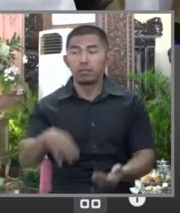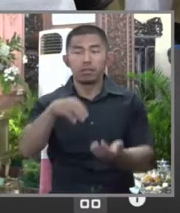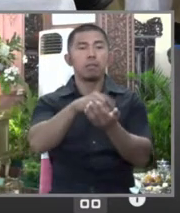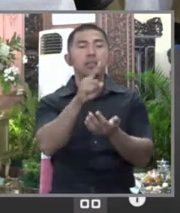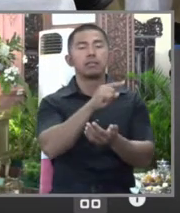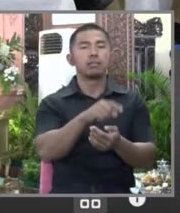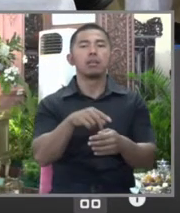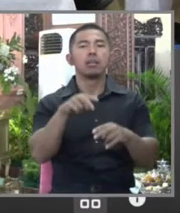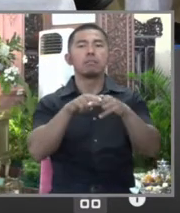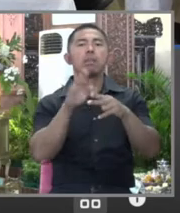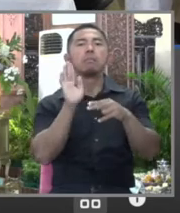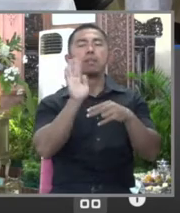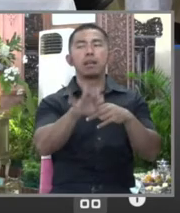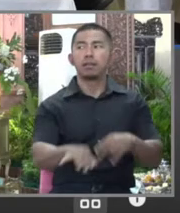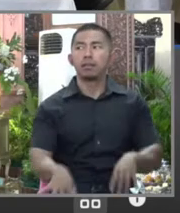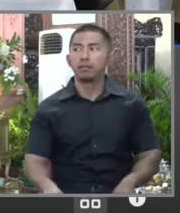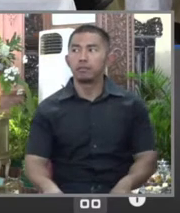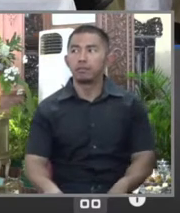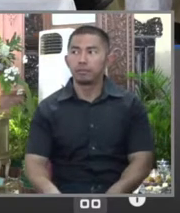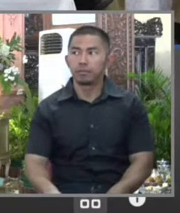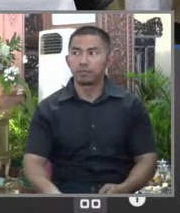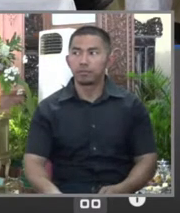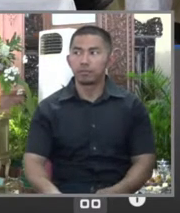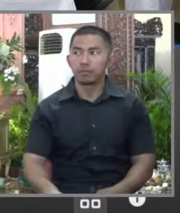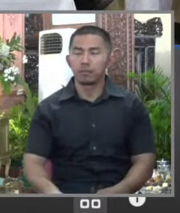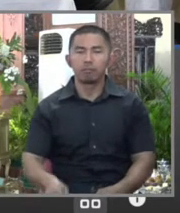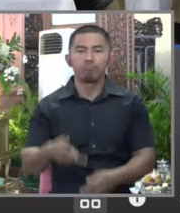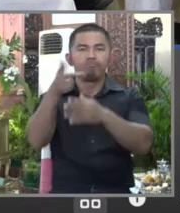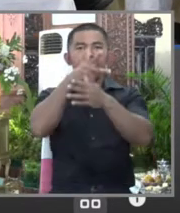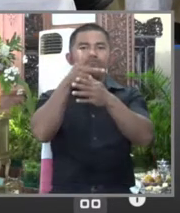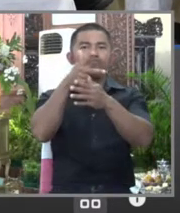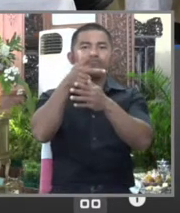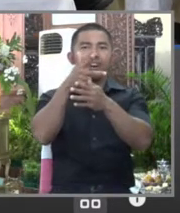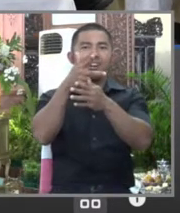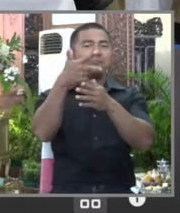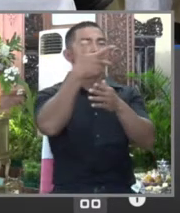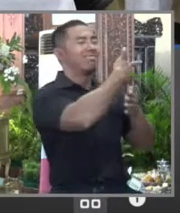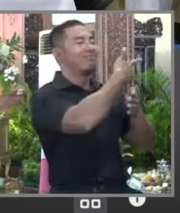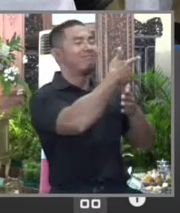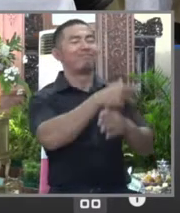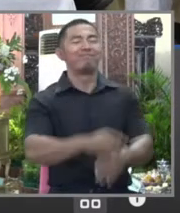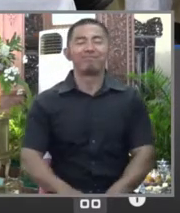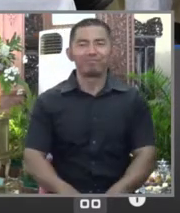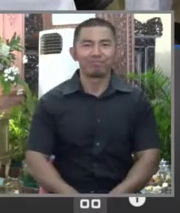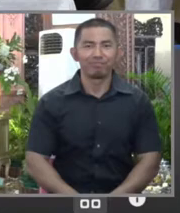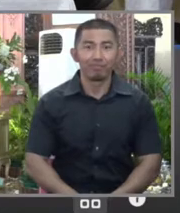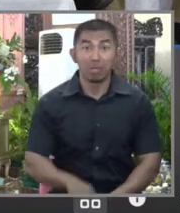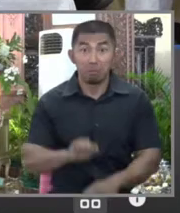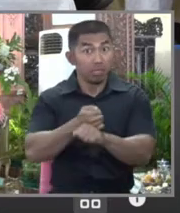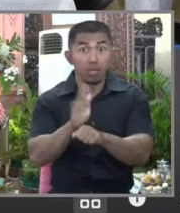apa-apa, kamerane diputer. Mas, kamerane puter, Mas. Erek-erek-erek, ayo. Ora